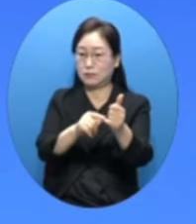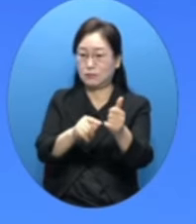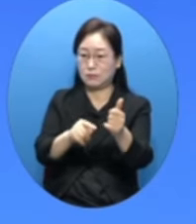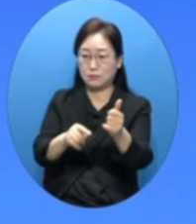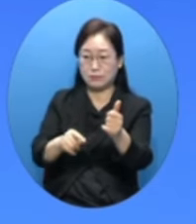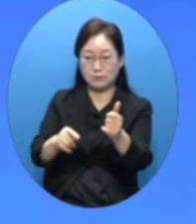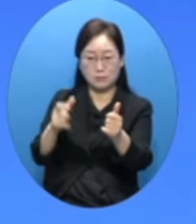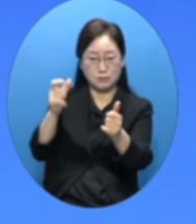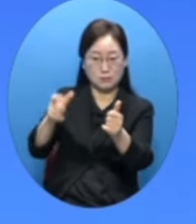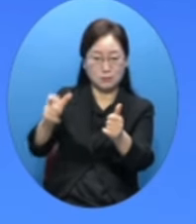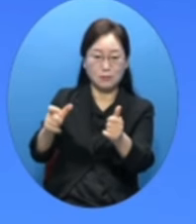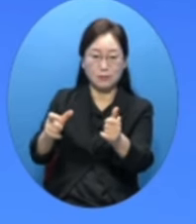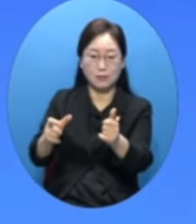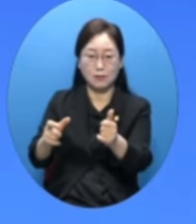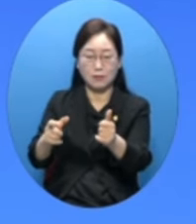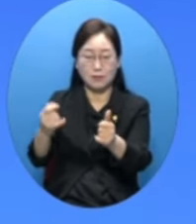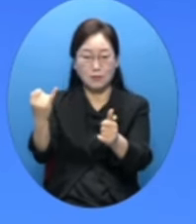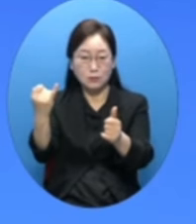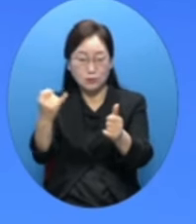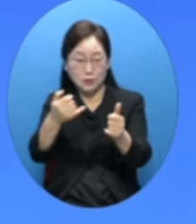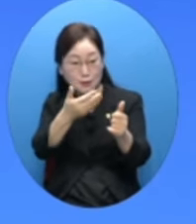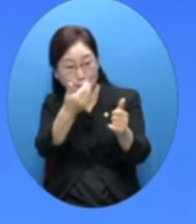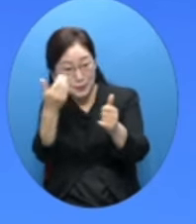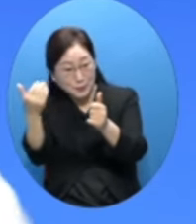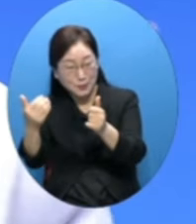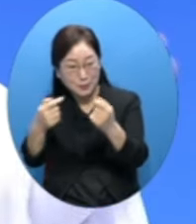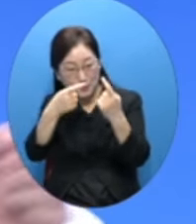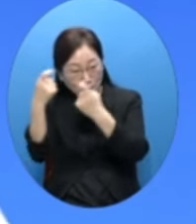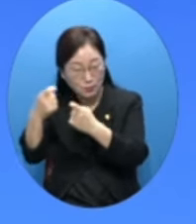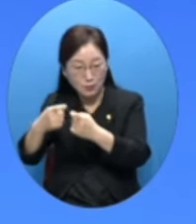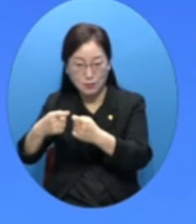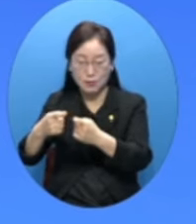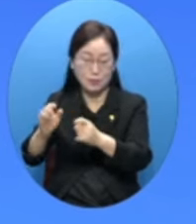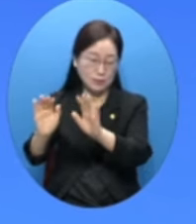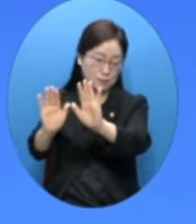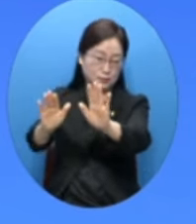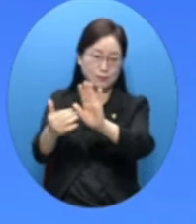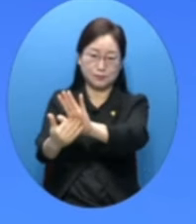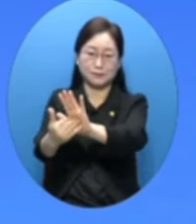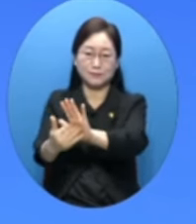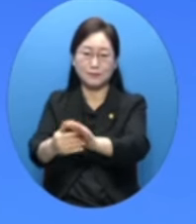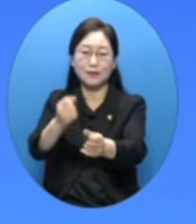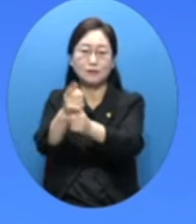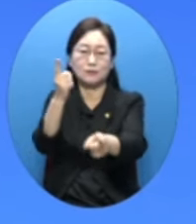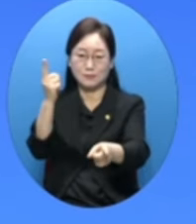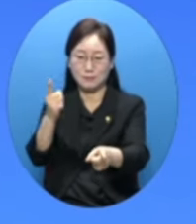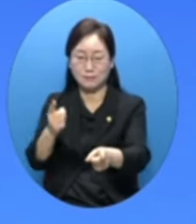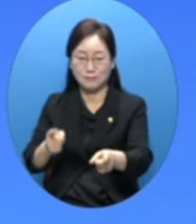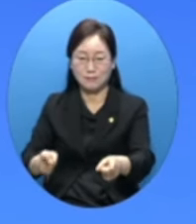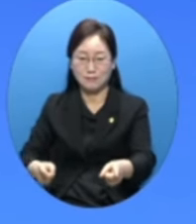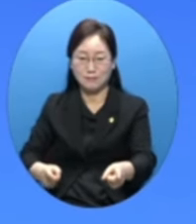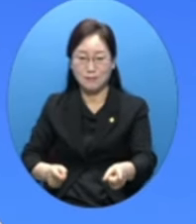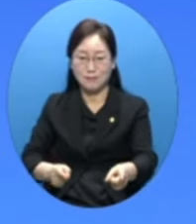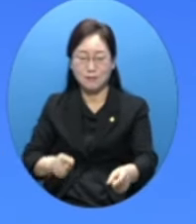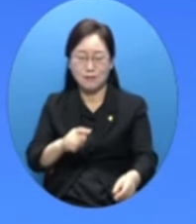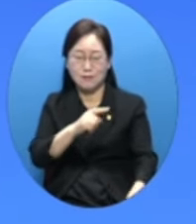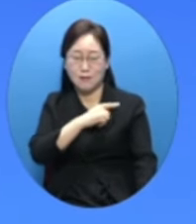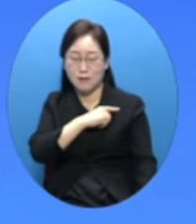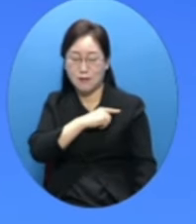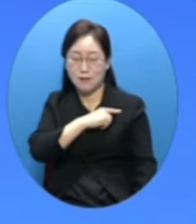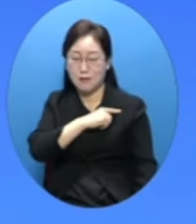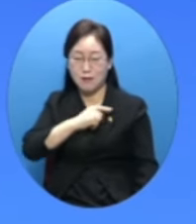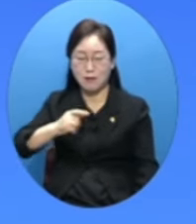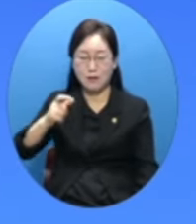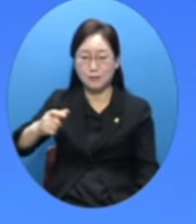하나님의 끈질긴 괴롭힘과 유혹을 단호히 물리치고 승리해서 당시 최대 강대국인